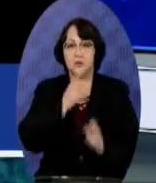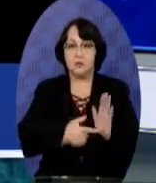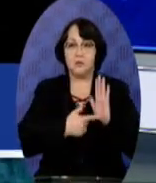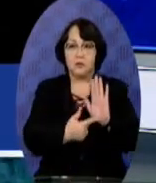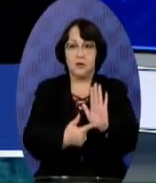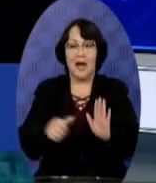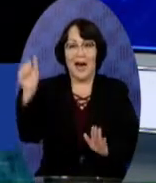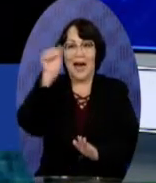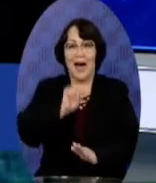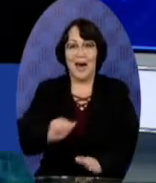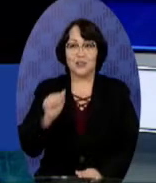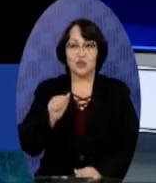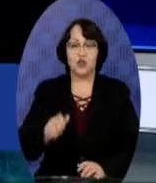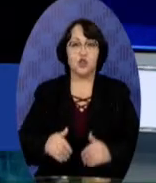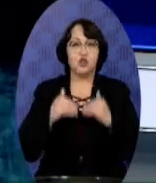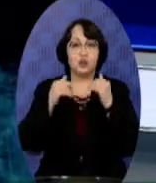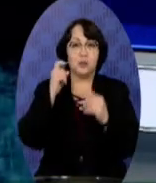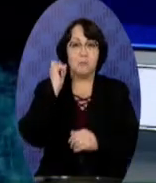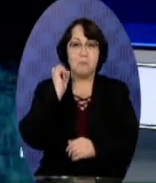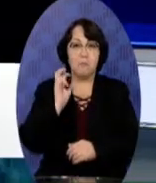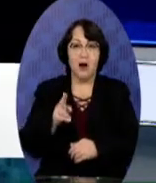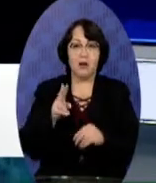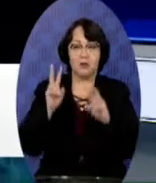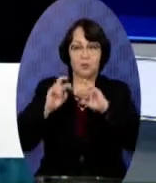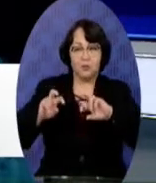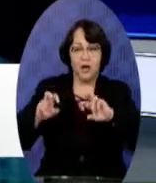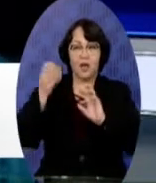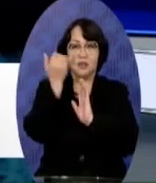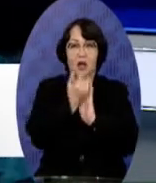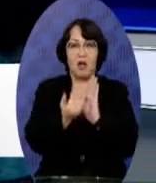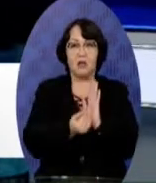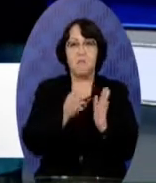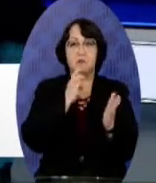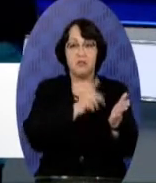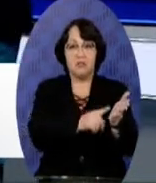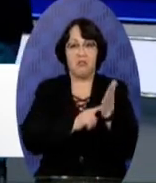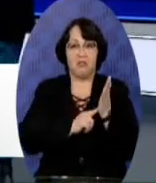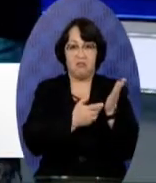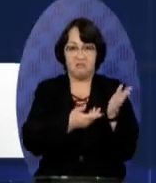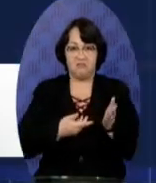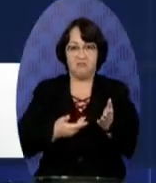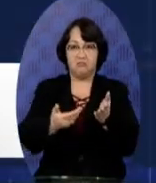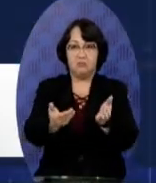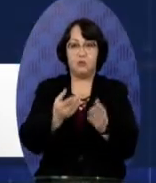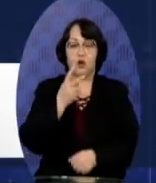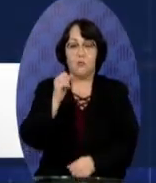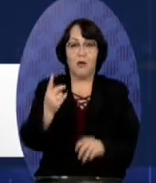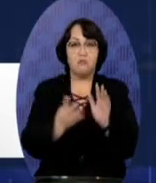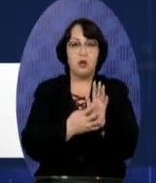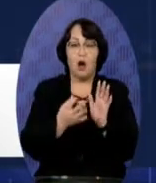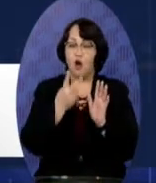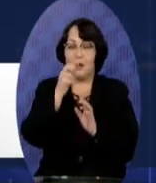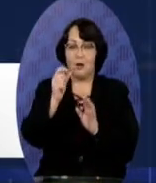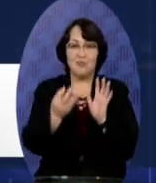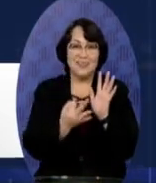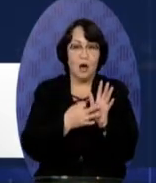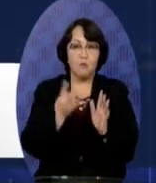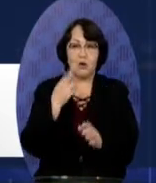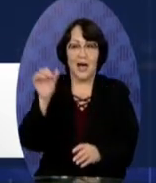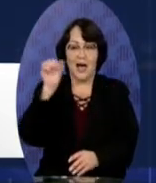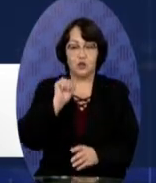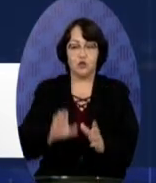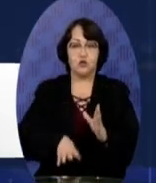дэлгэцэн Азийн хөгжлийн банкнаас хийсэн тайлан мэдээллийг өгч байна. За 2018 оны хувьд Азийн хөгжлийн банкны хувьд